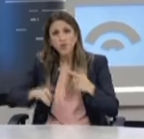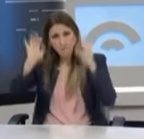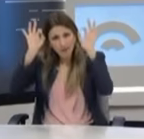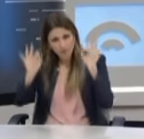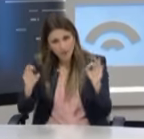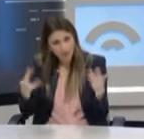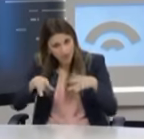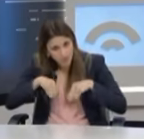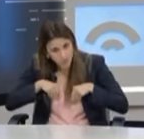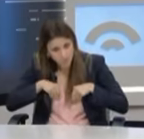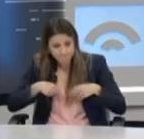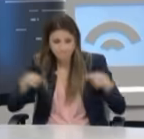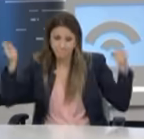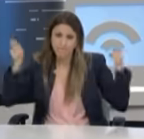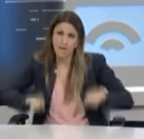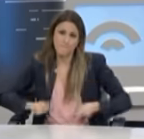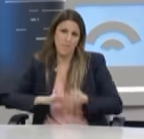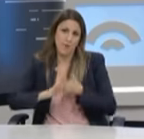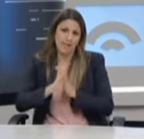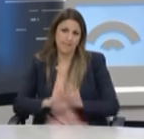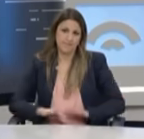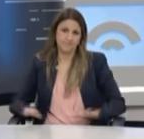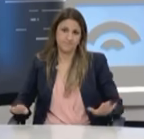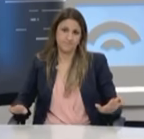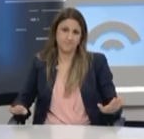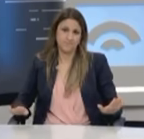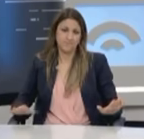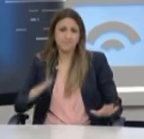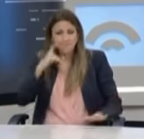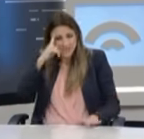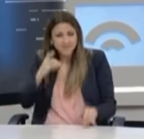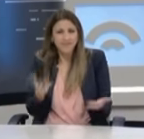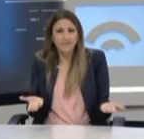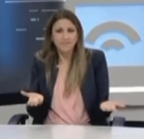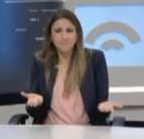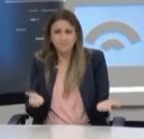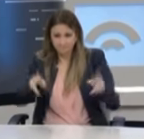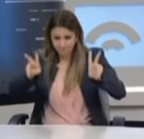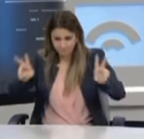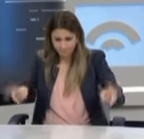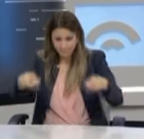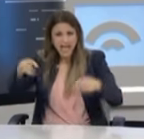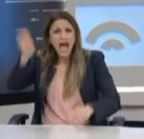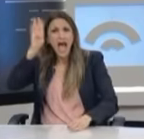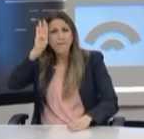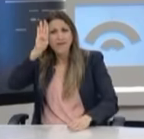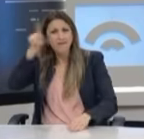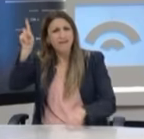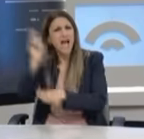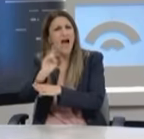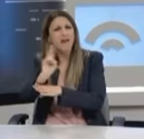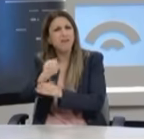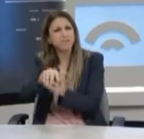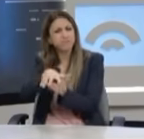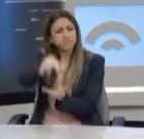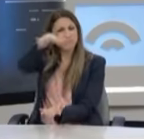μακεδονική. Μα ξέρετε, ακριβώς αυτό αποκάλυψαν τα αμερικάνικα έγγραφα,